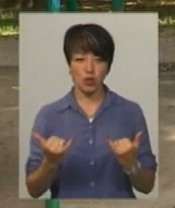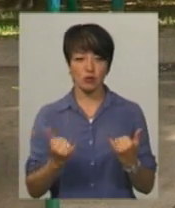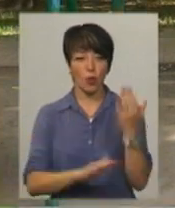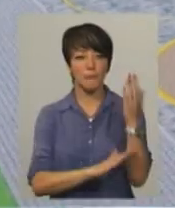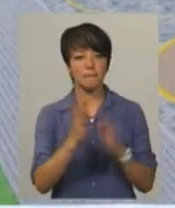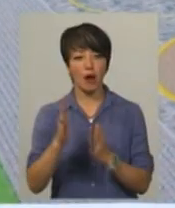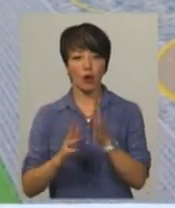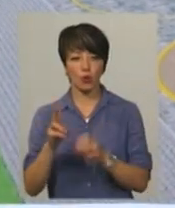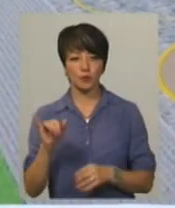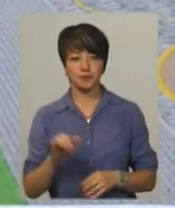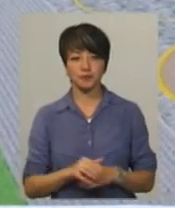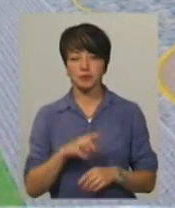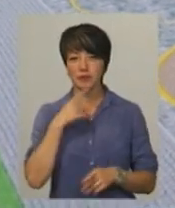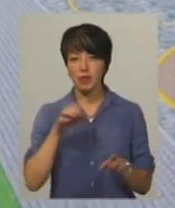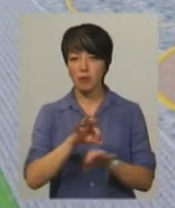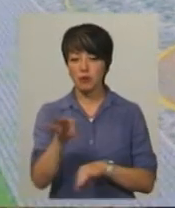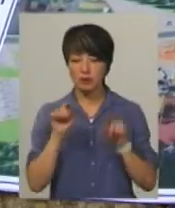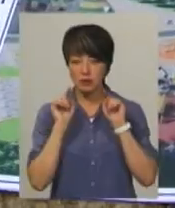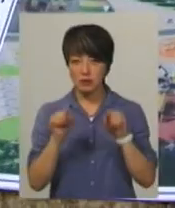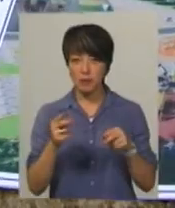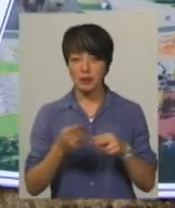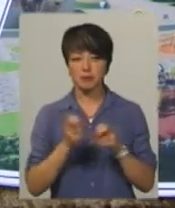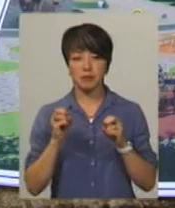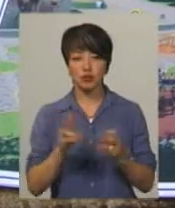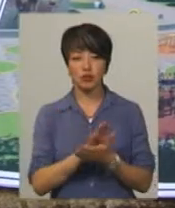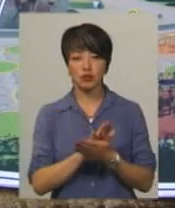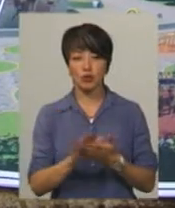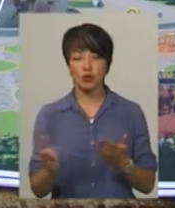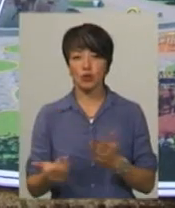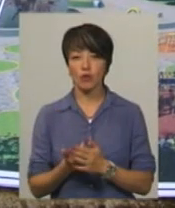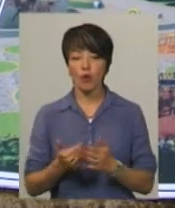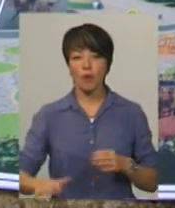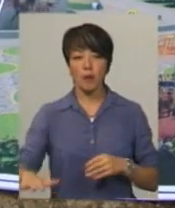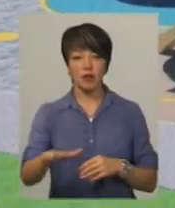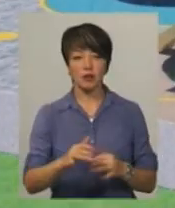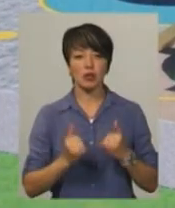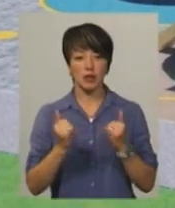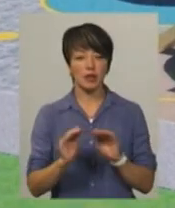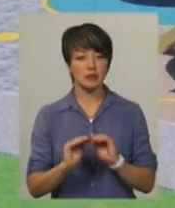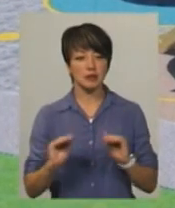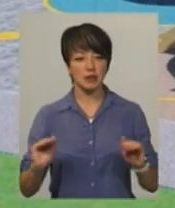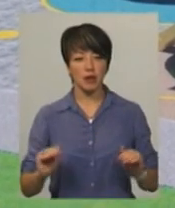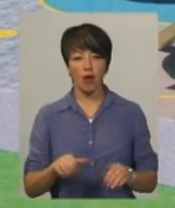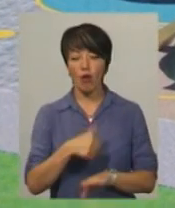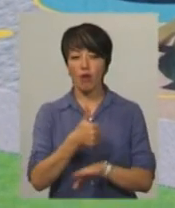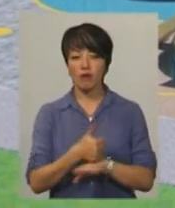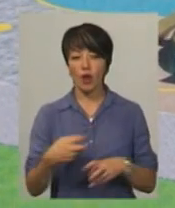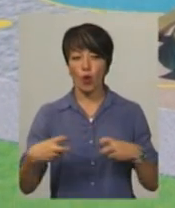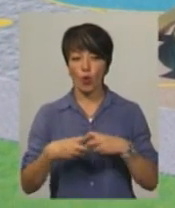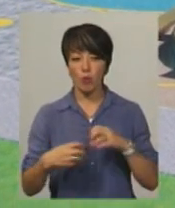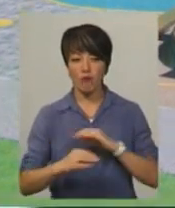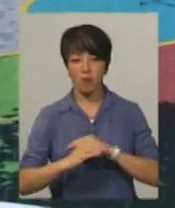парку. Каже, проєктанти зосередились на безпечності і чистоті нового майданчику для дітей. Наливне гумове покриття. Це